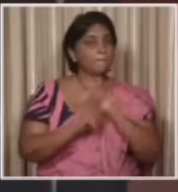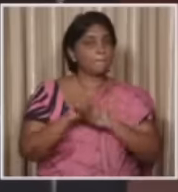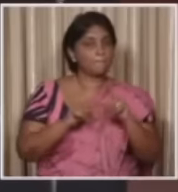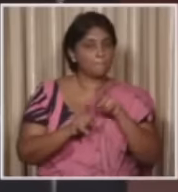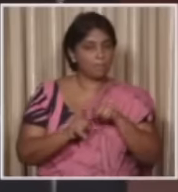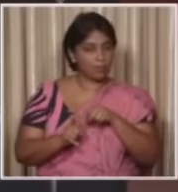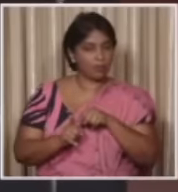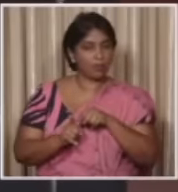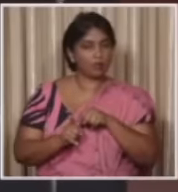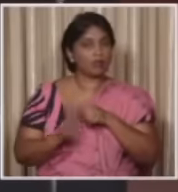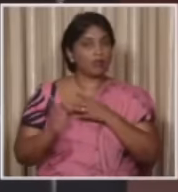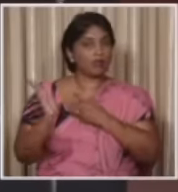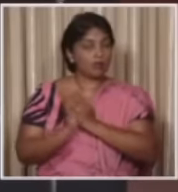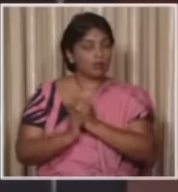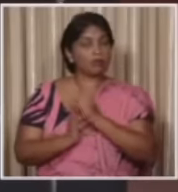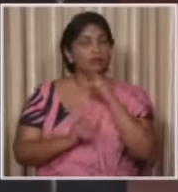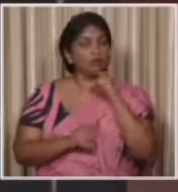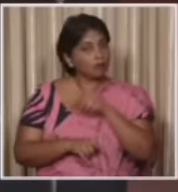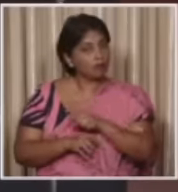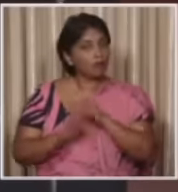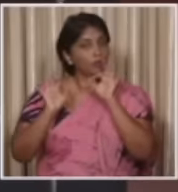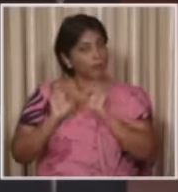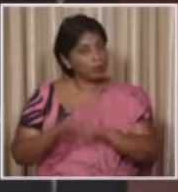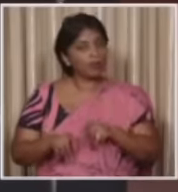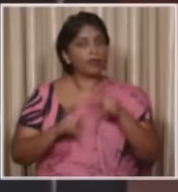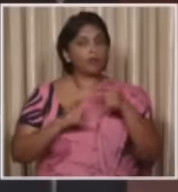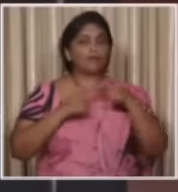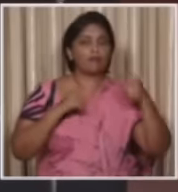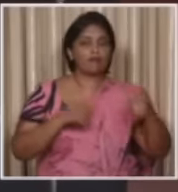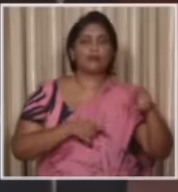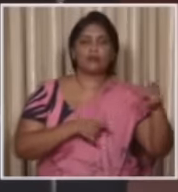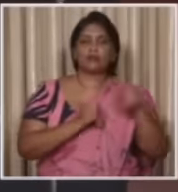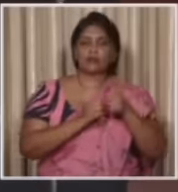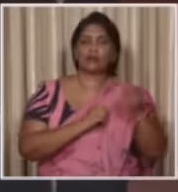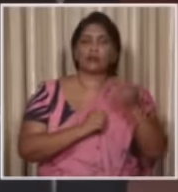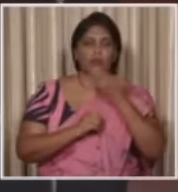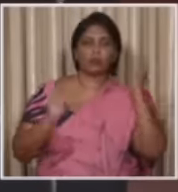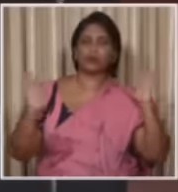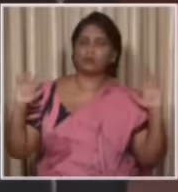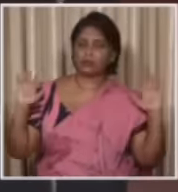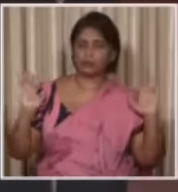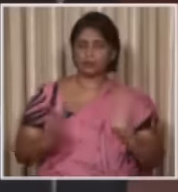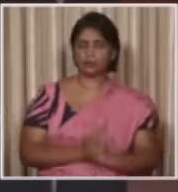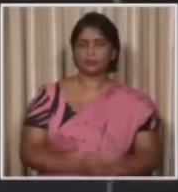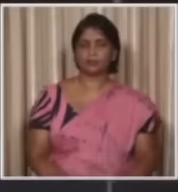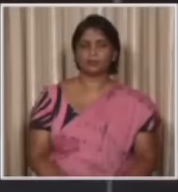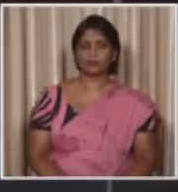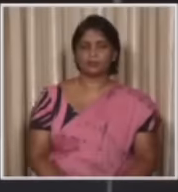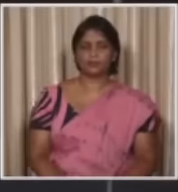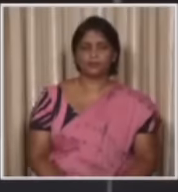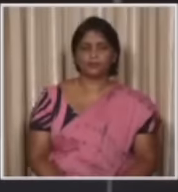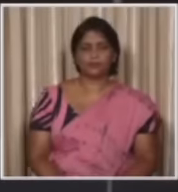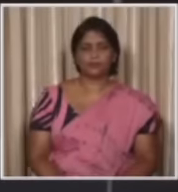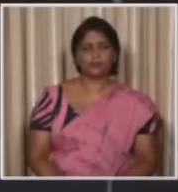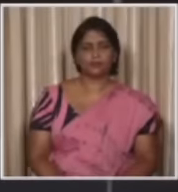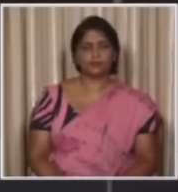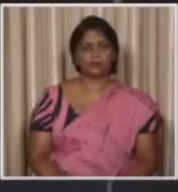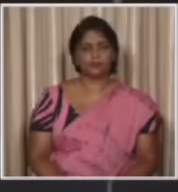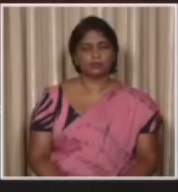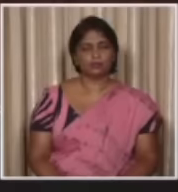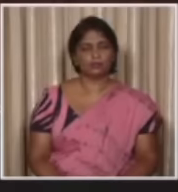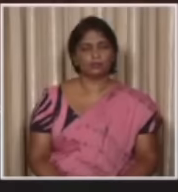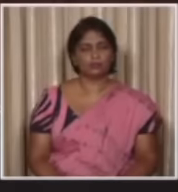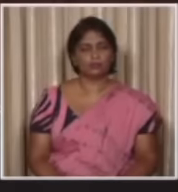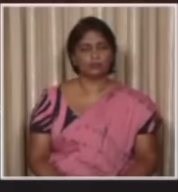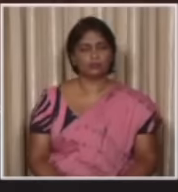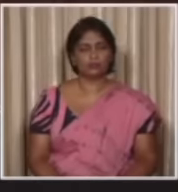ඇබ්ස්ටේන් කරන්න අයිති තියෙනවා නම් ව්‍යවස්ථාදායක සභාවෙත් ඇබ්ස්ටේන් කරන්න පුළුවන්. එච්චරයි. Thank you. අර ගරු ඔව්